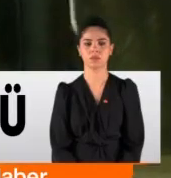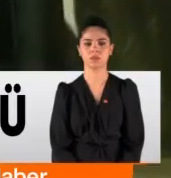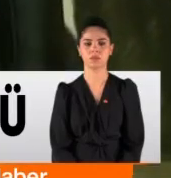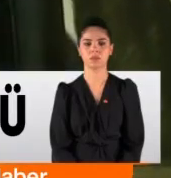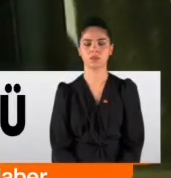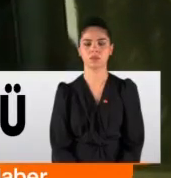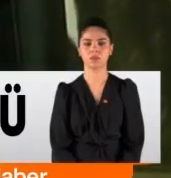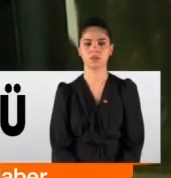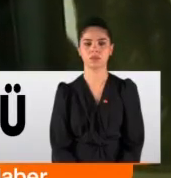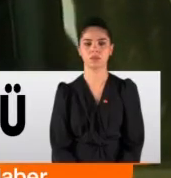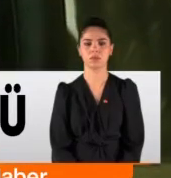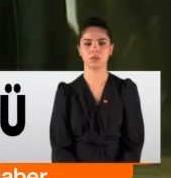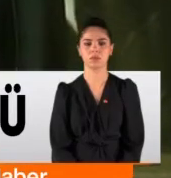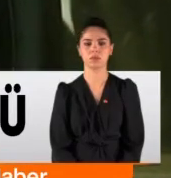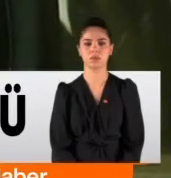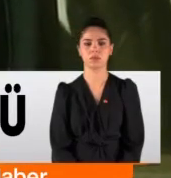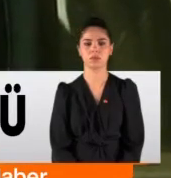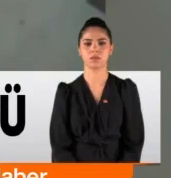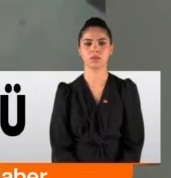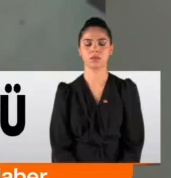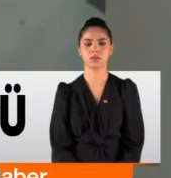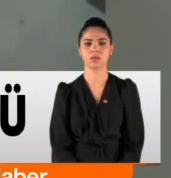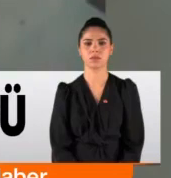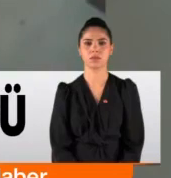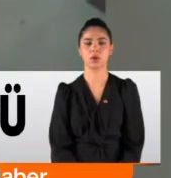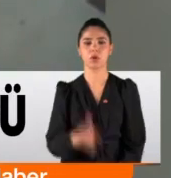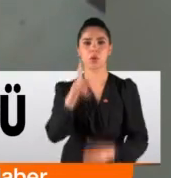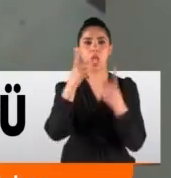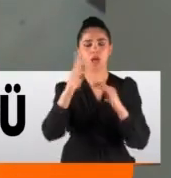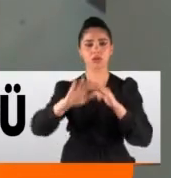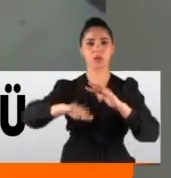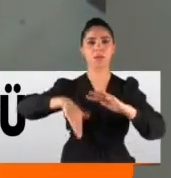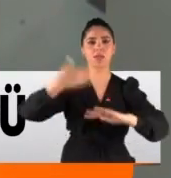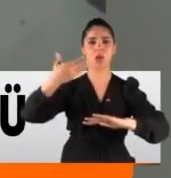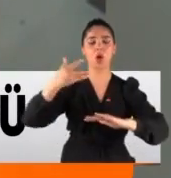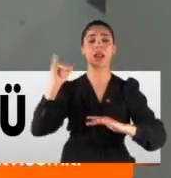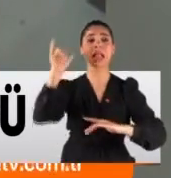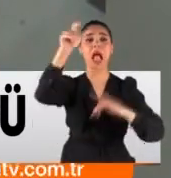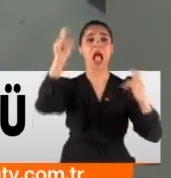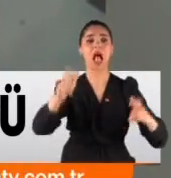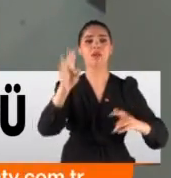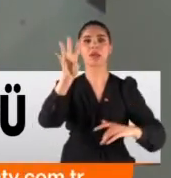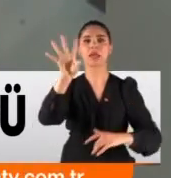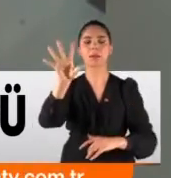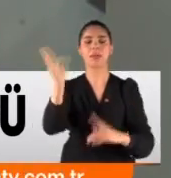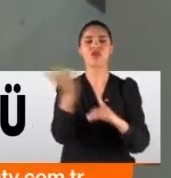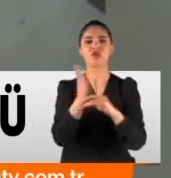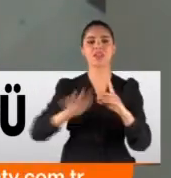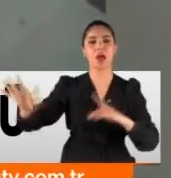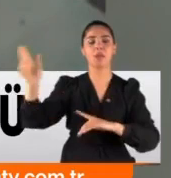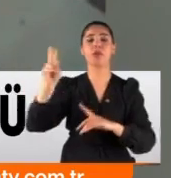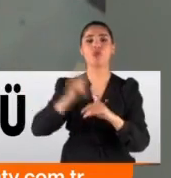bunun bedelini de faturasını da ağır ödersiniz. İşte bu açıklamanın ardından havalimanında bulunan 45 darbeci